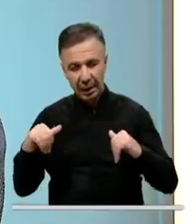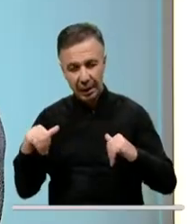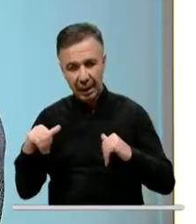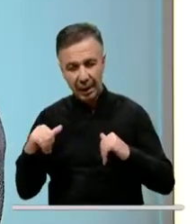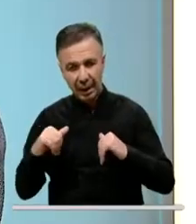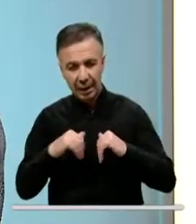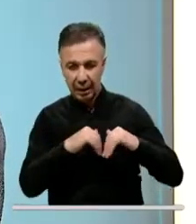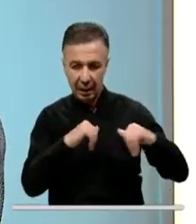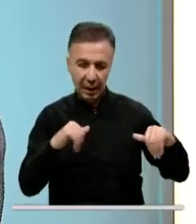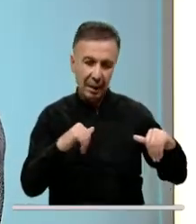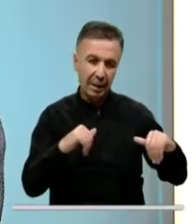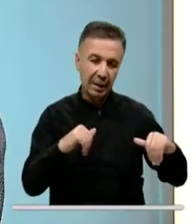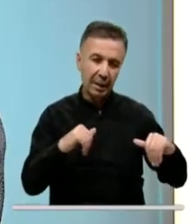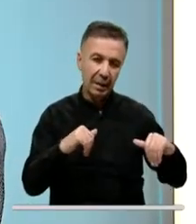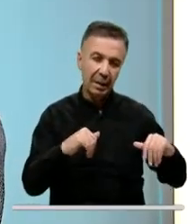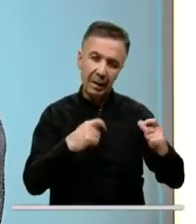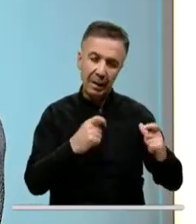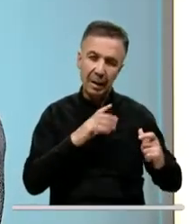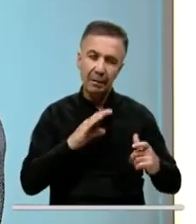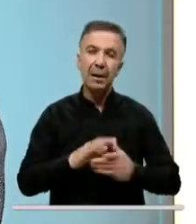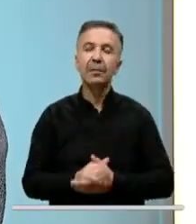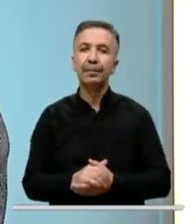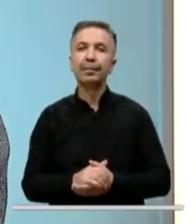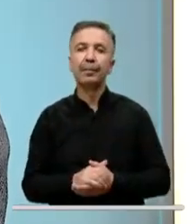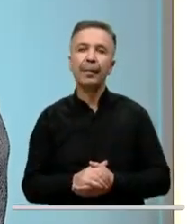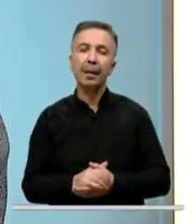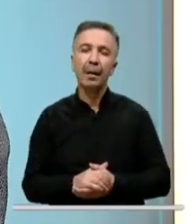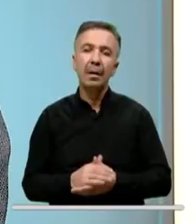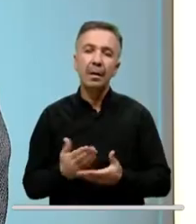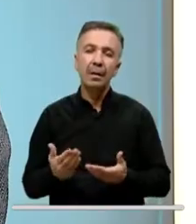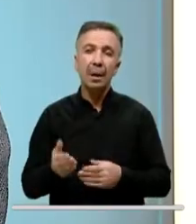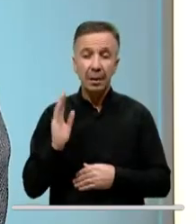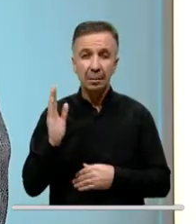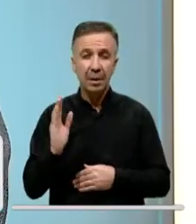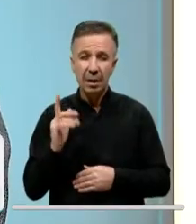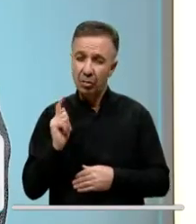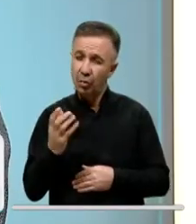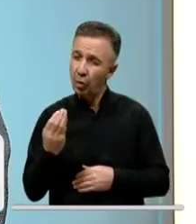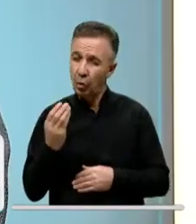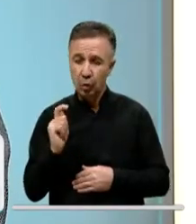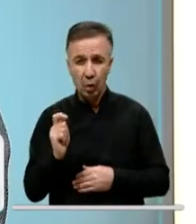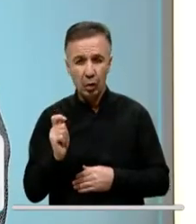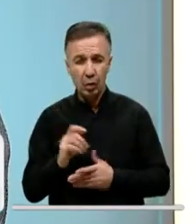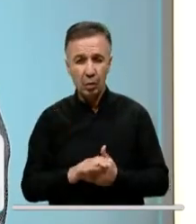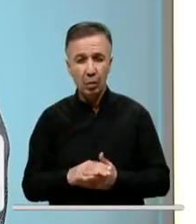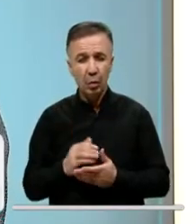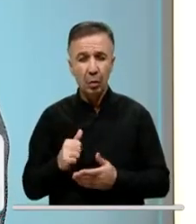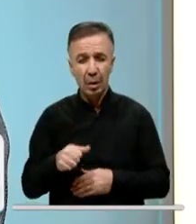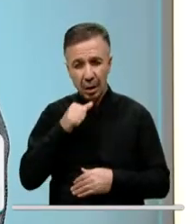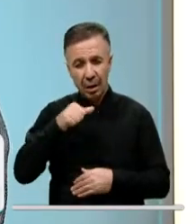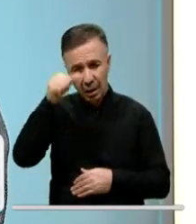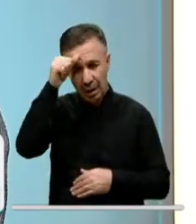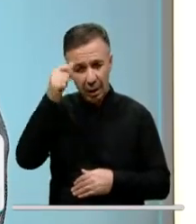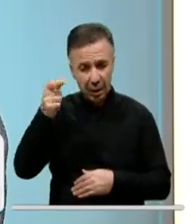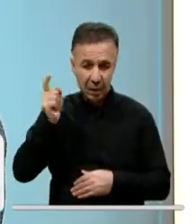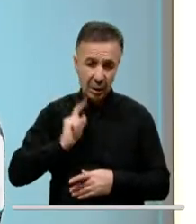de idari sorundan dolayı gidemiyor. Zaten gitmesi de mümkün değil. Bütün hacılarımız, yani bizim